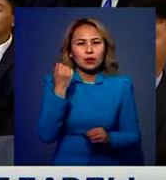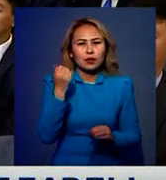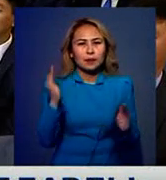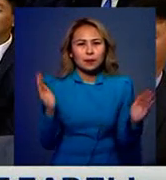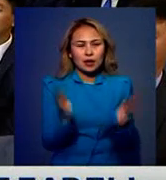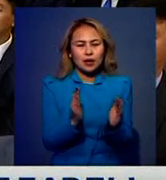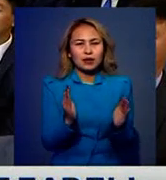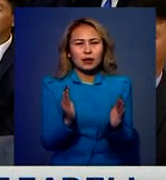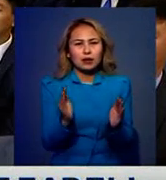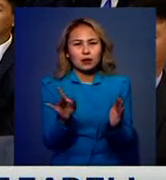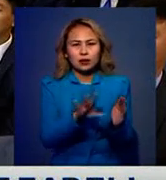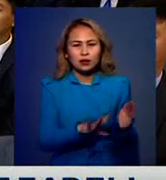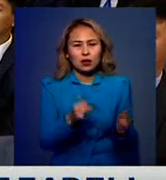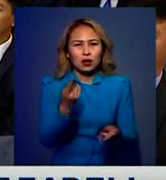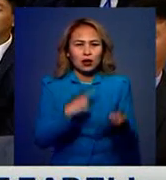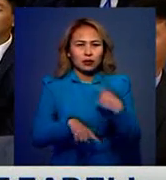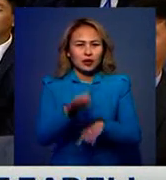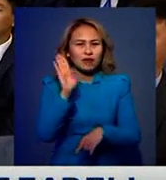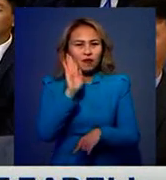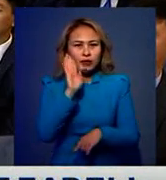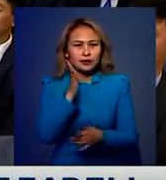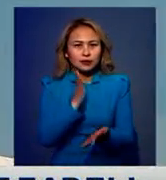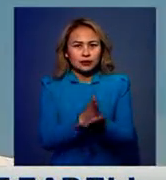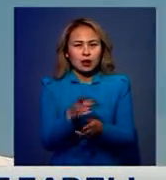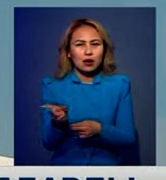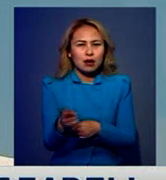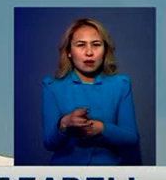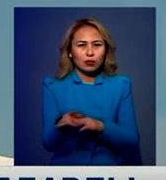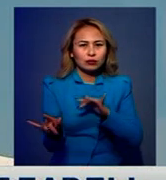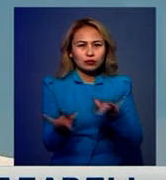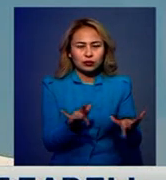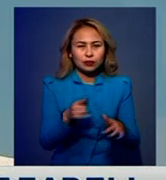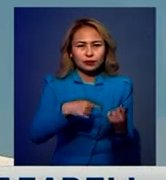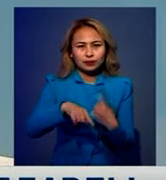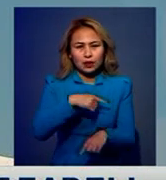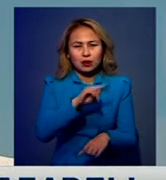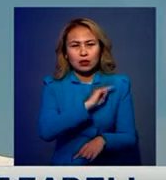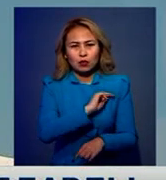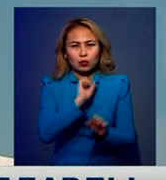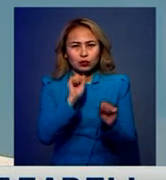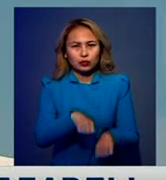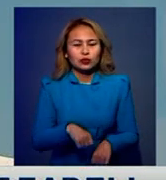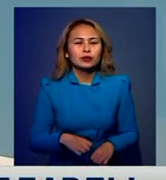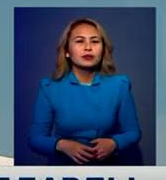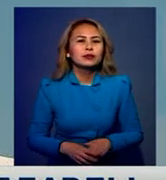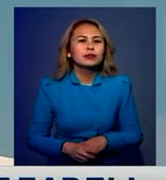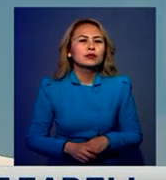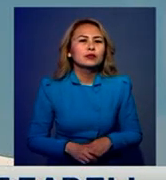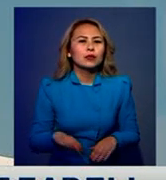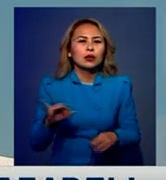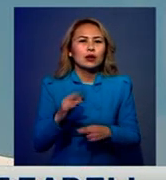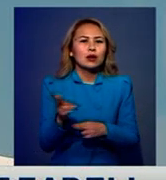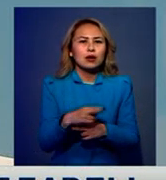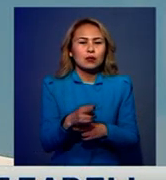аралдағы су қалпына келді. Бұл балық шаруашылығын жандандыруға септігін тигізді. Мұнда